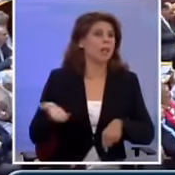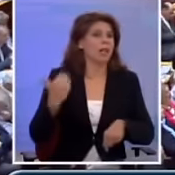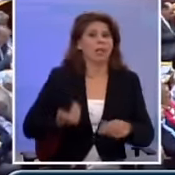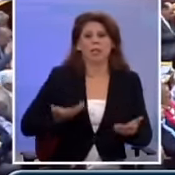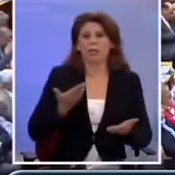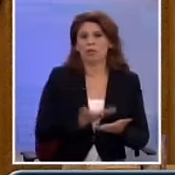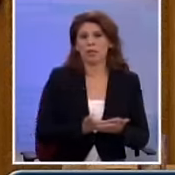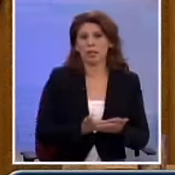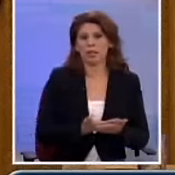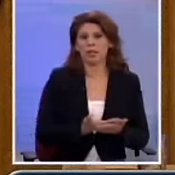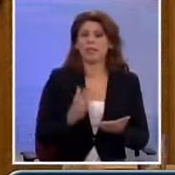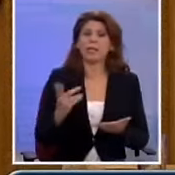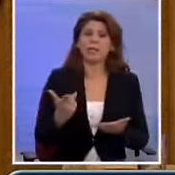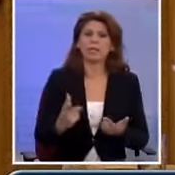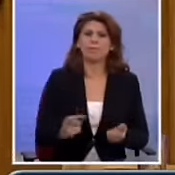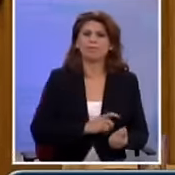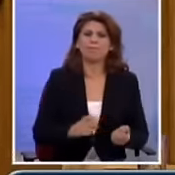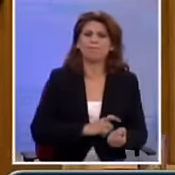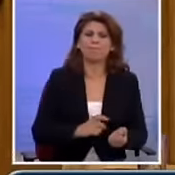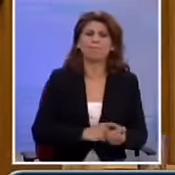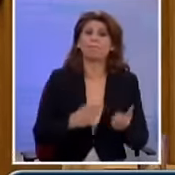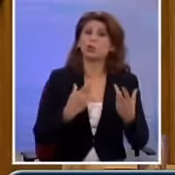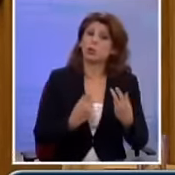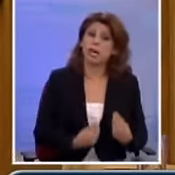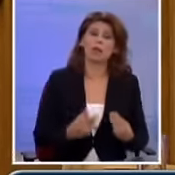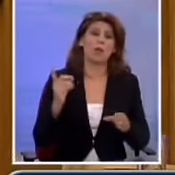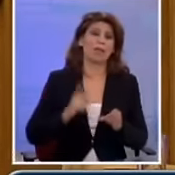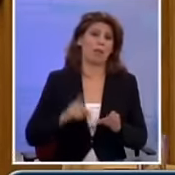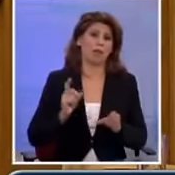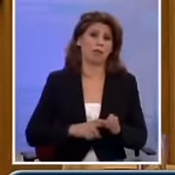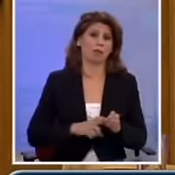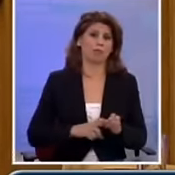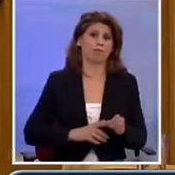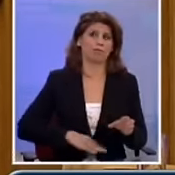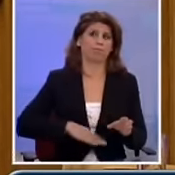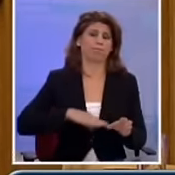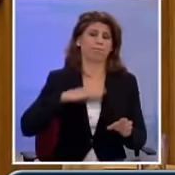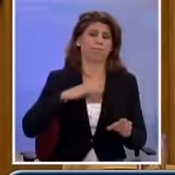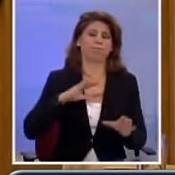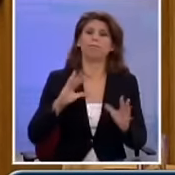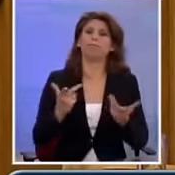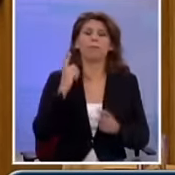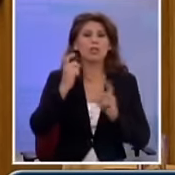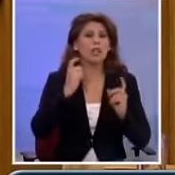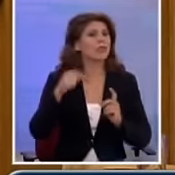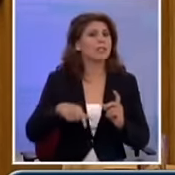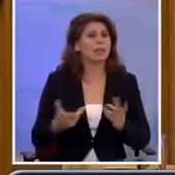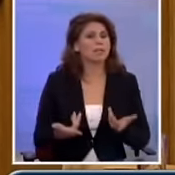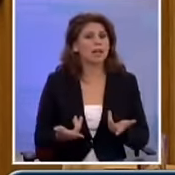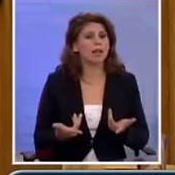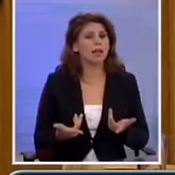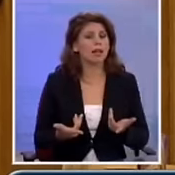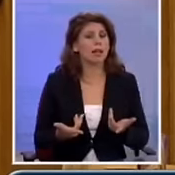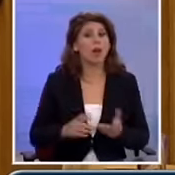προτάσεις και γιατί εκνευρίσαμε τους καλούς εταίρους μας. Πώς σκέφτονται σήμερα άραγε